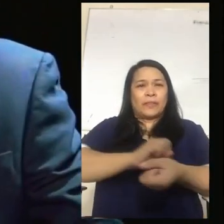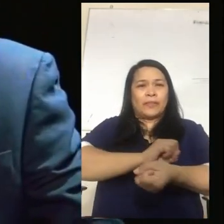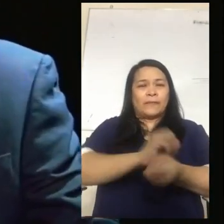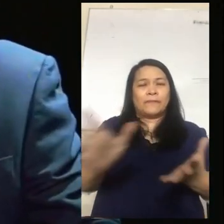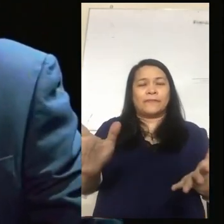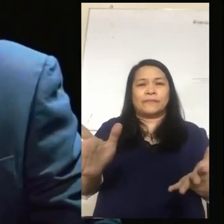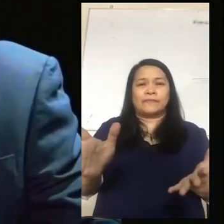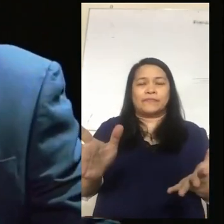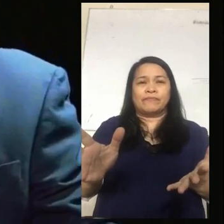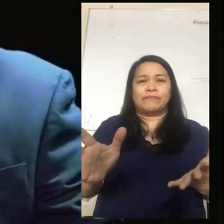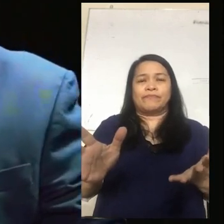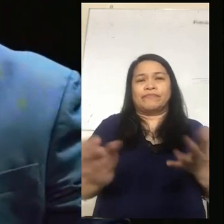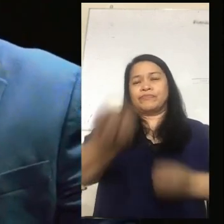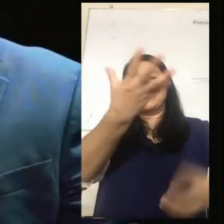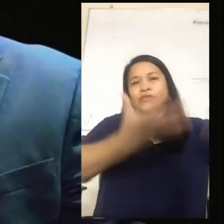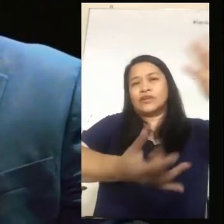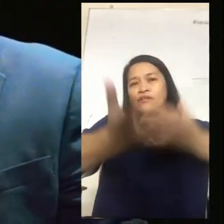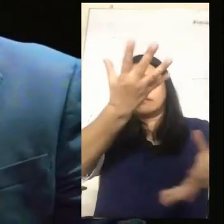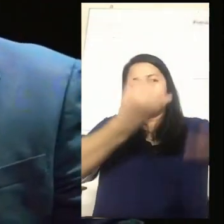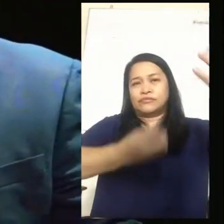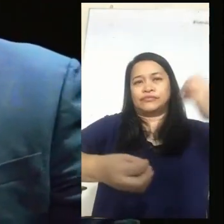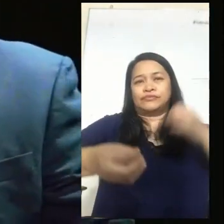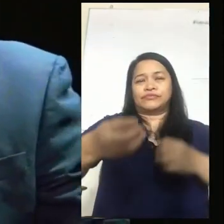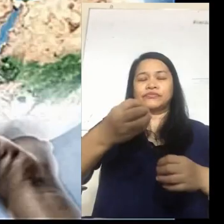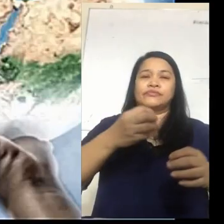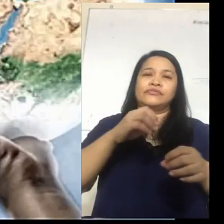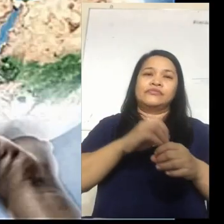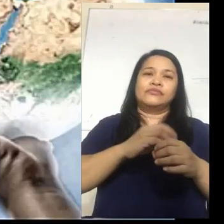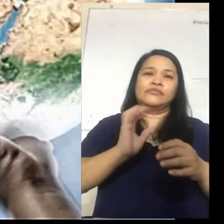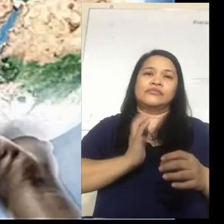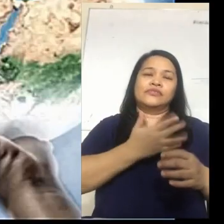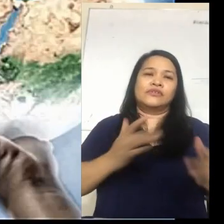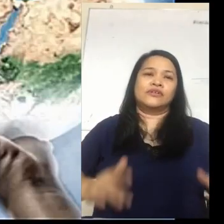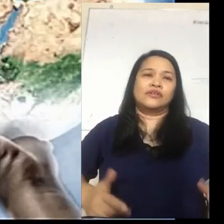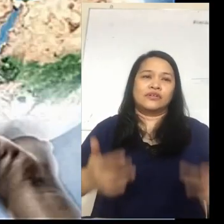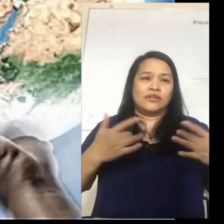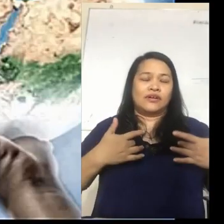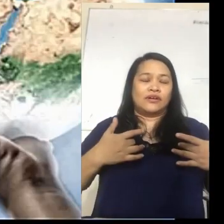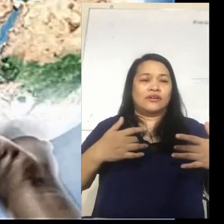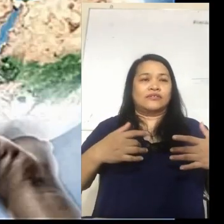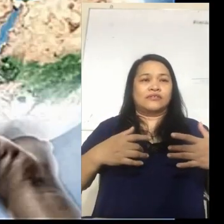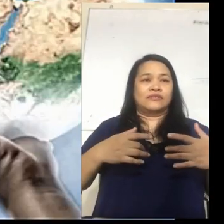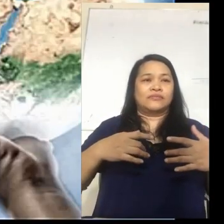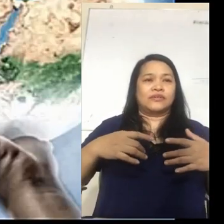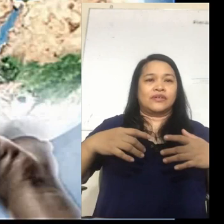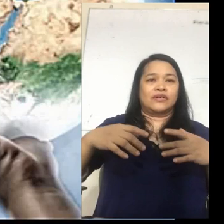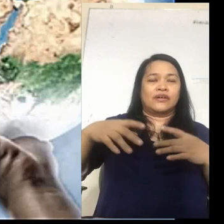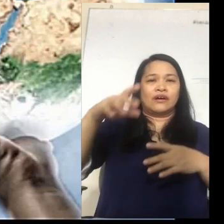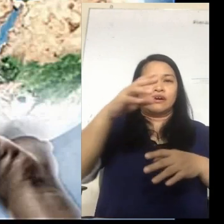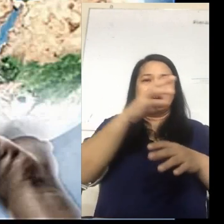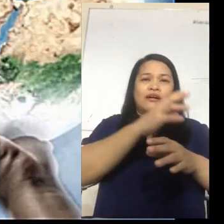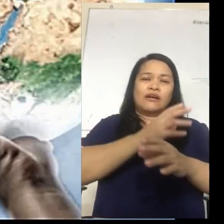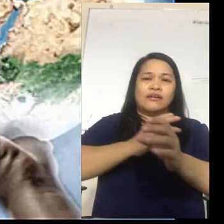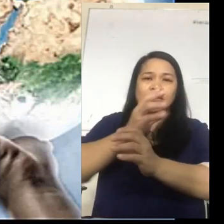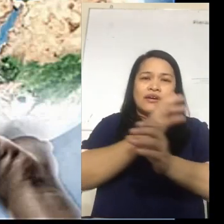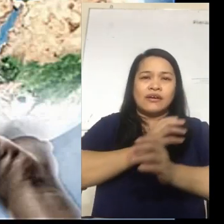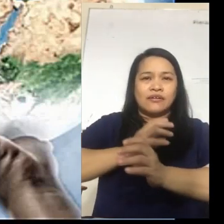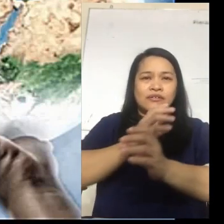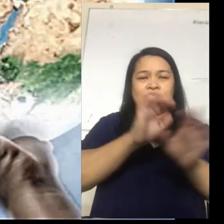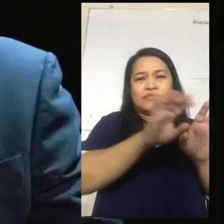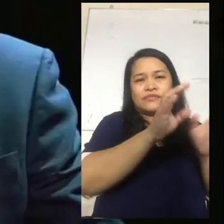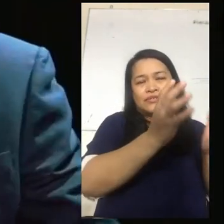ating spiritual na pamumuhay? The cares of this world, yung mga pag-alala sa mga